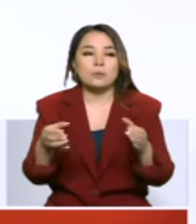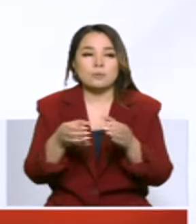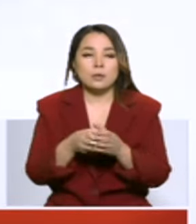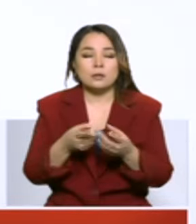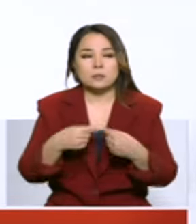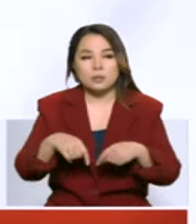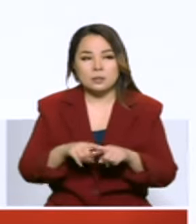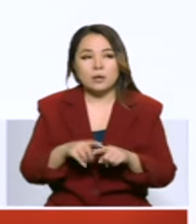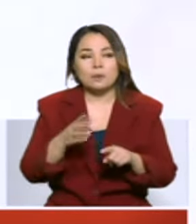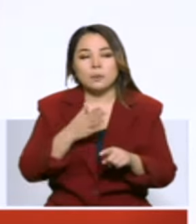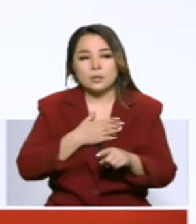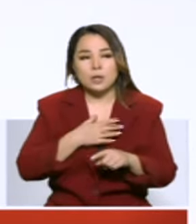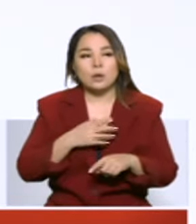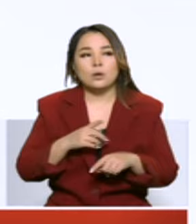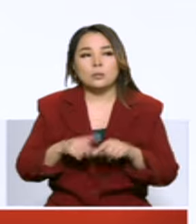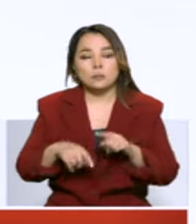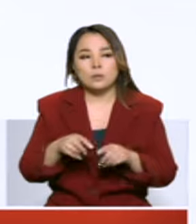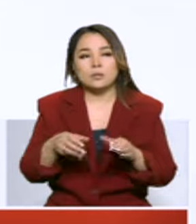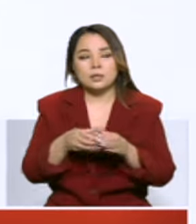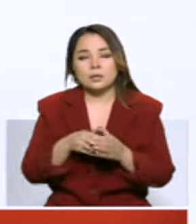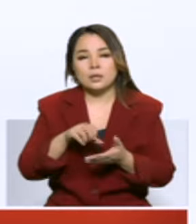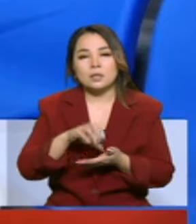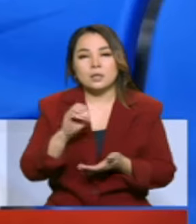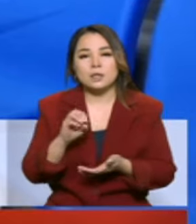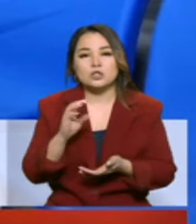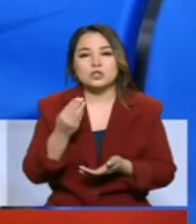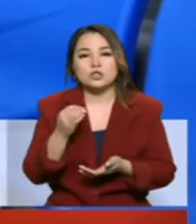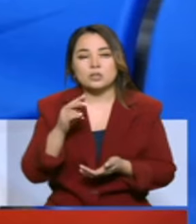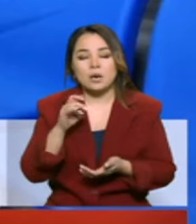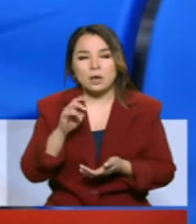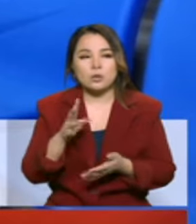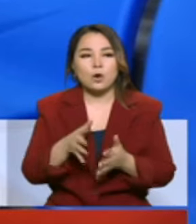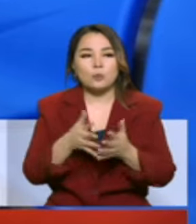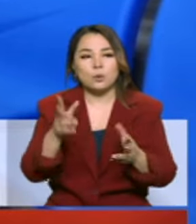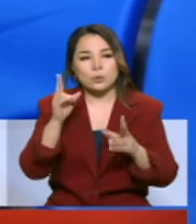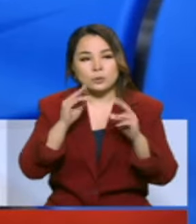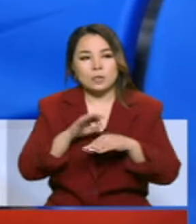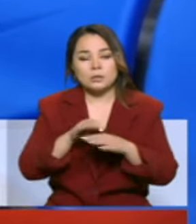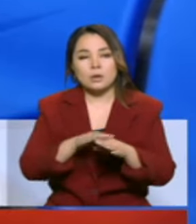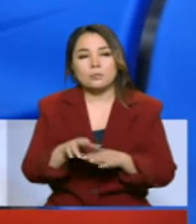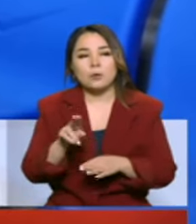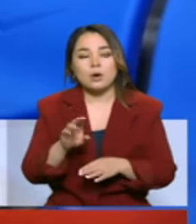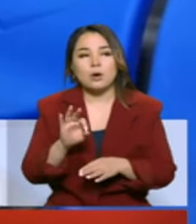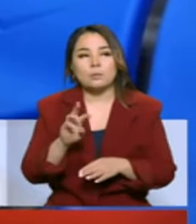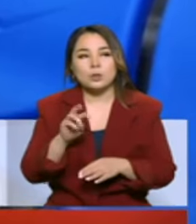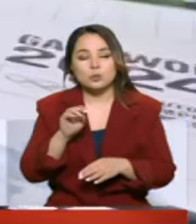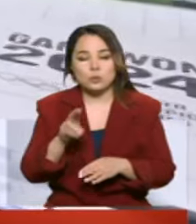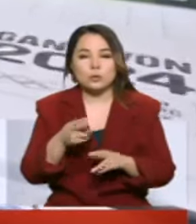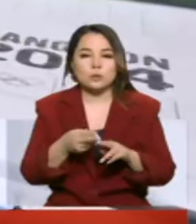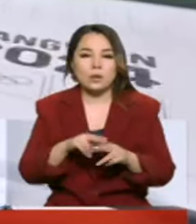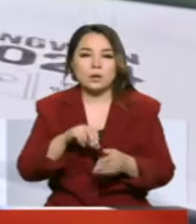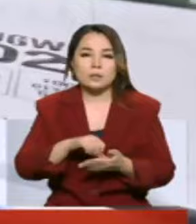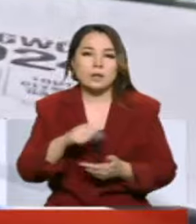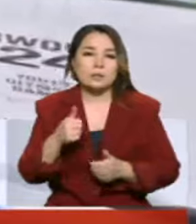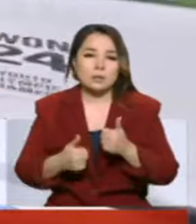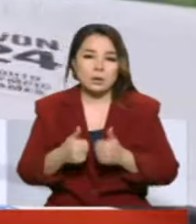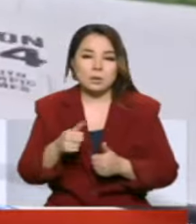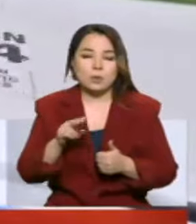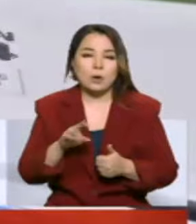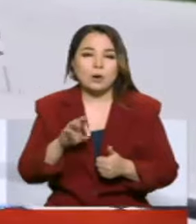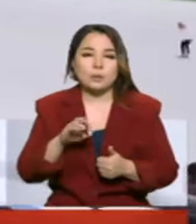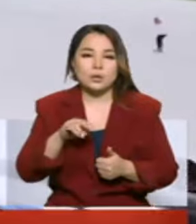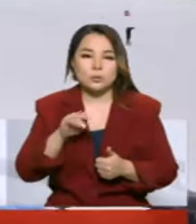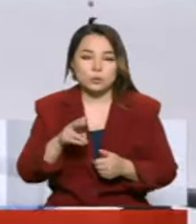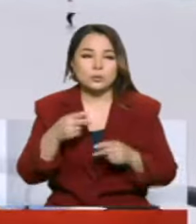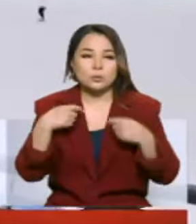сапында біздің туыстаушымыз Ерасыл Шыңғысхан, үмітіміз зор, және де Полина Амельчук те бұл жарысқа қатысады. Айтпақшы, бүгін Полина